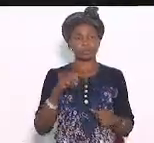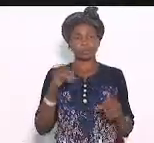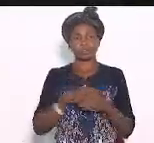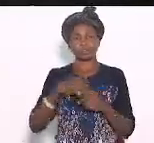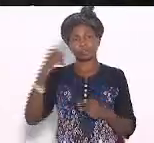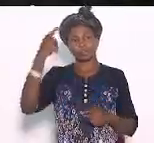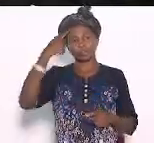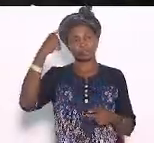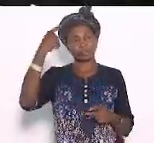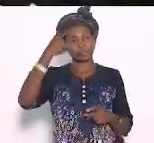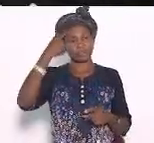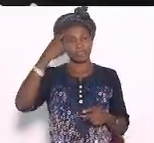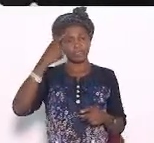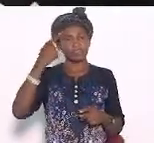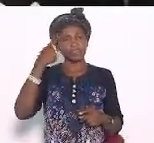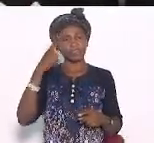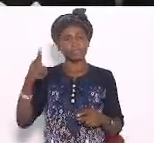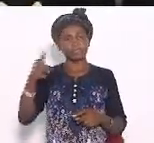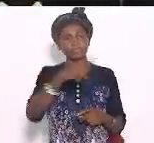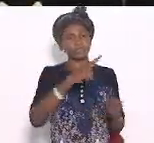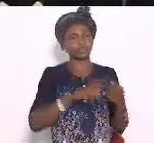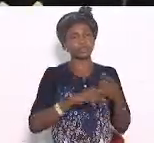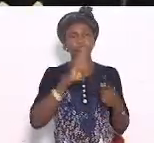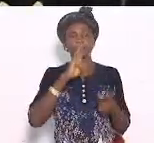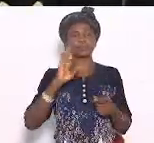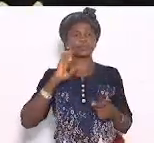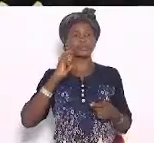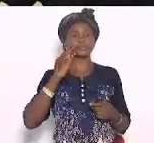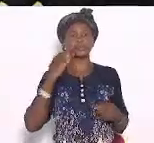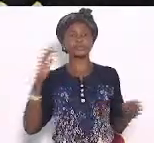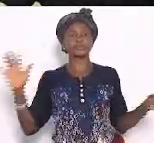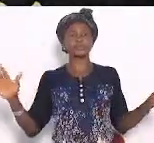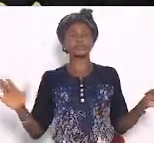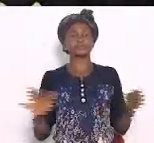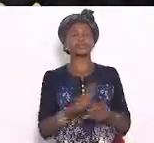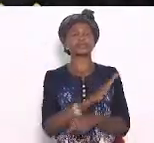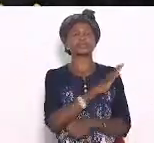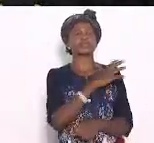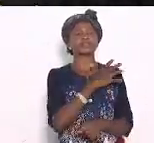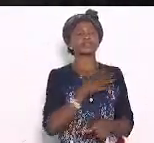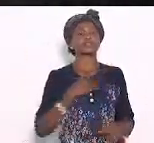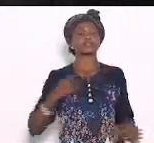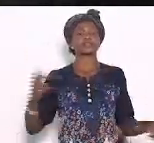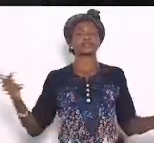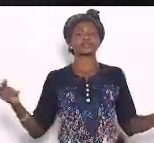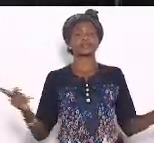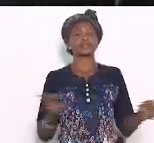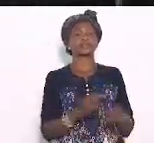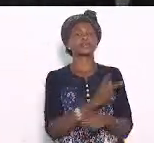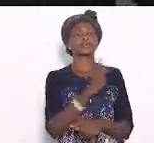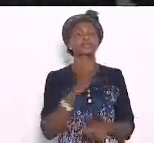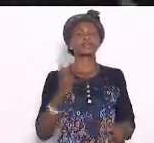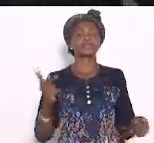God for you to be fruitful to be